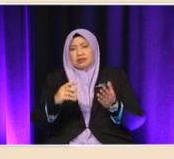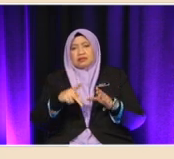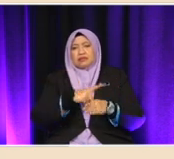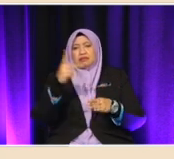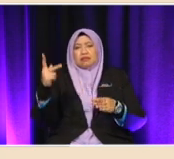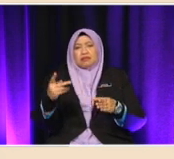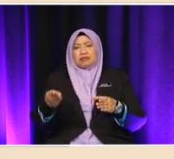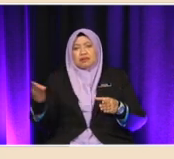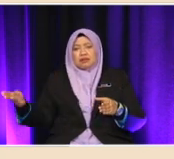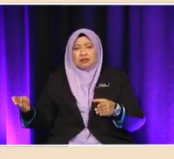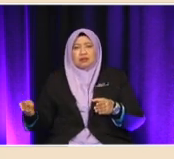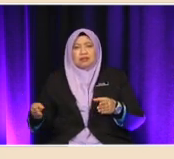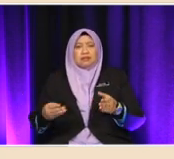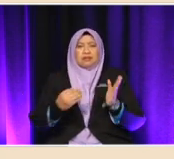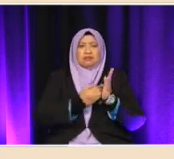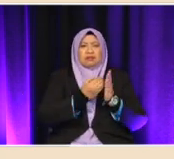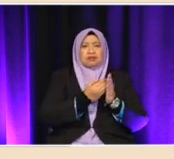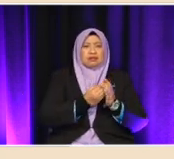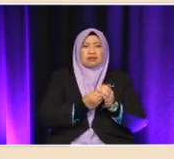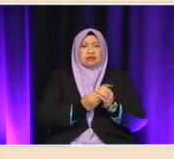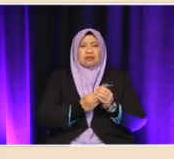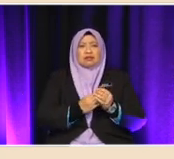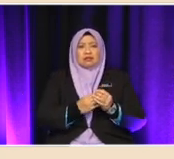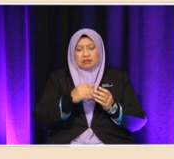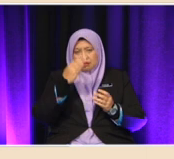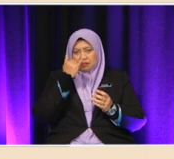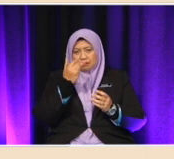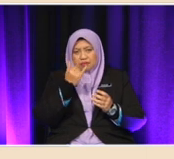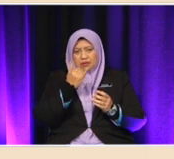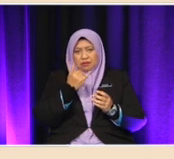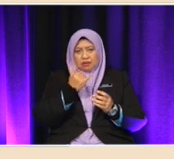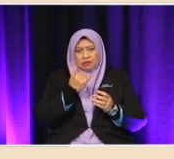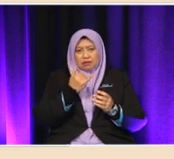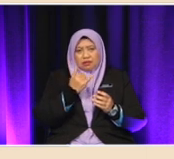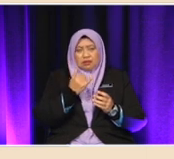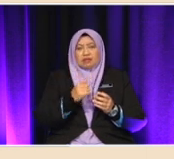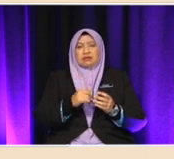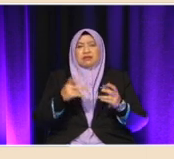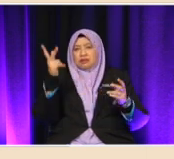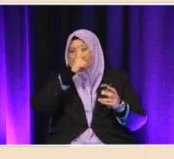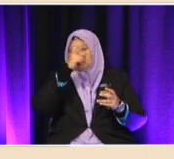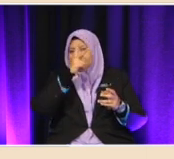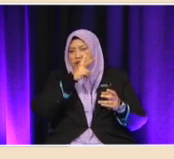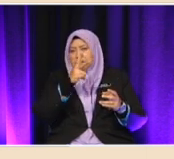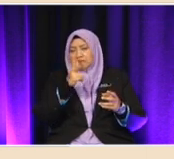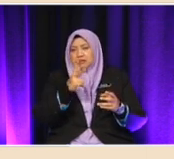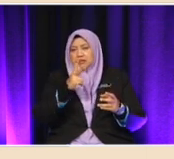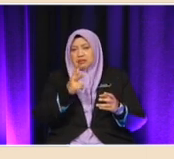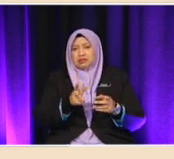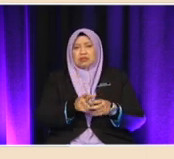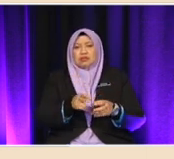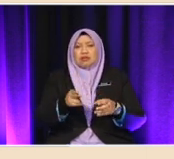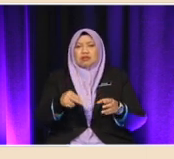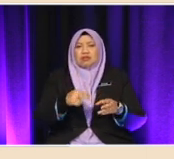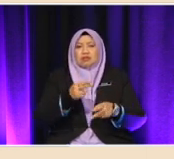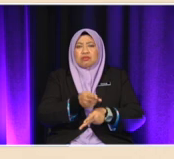di Firma meningkatkan pengeluaran barang apa sebab apa kesan dia apabila kerajaan melaksanakan upah minimum yang semakin tinggi